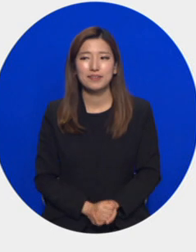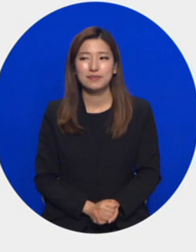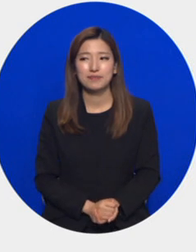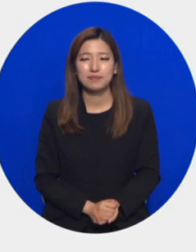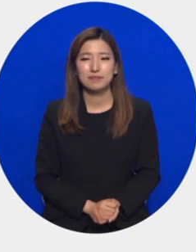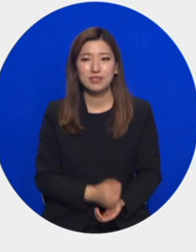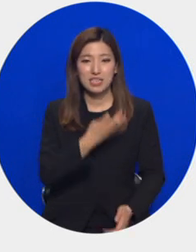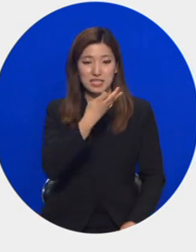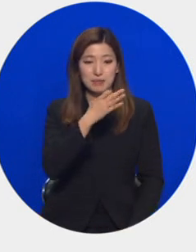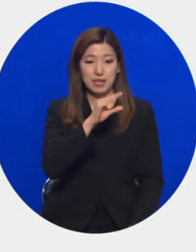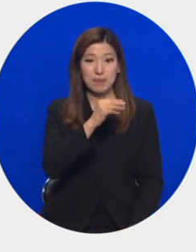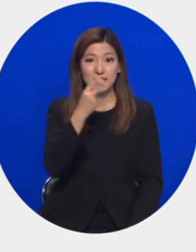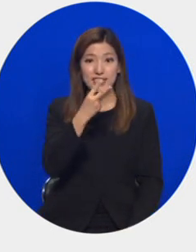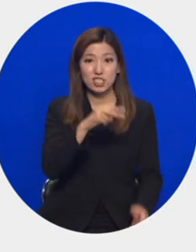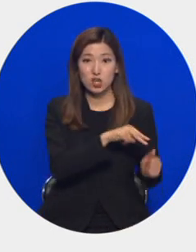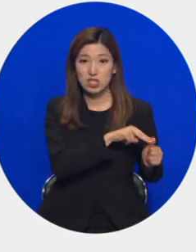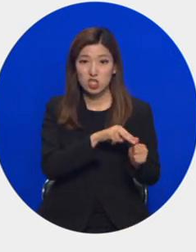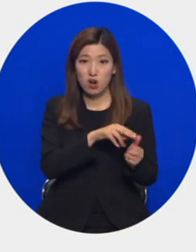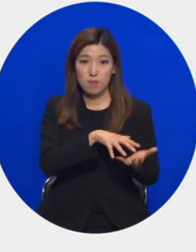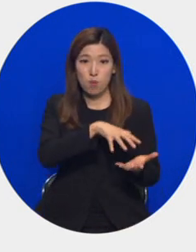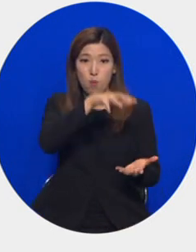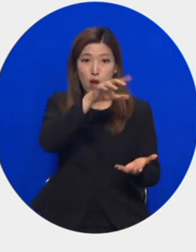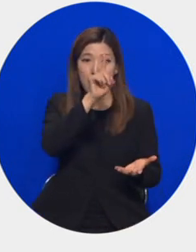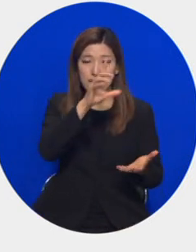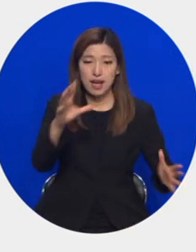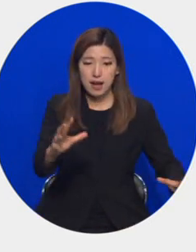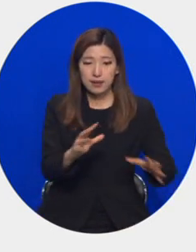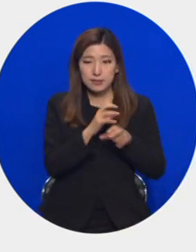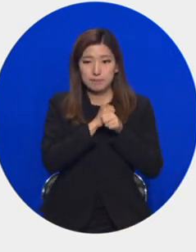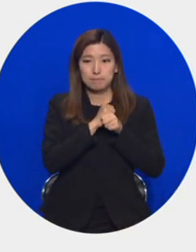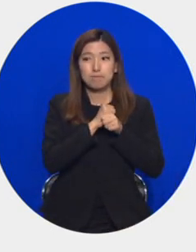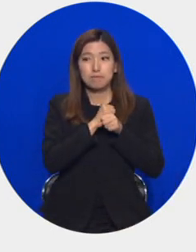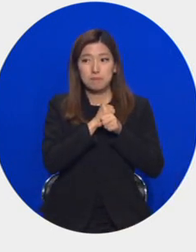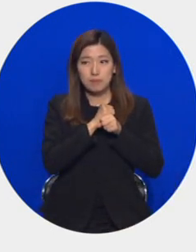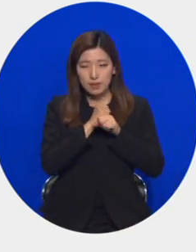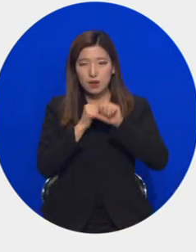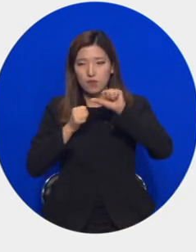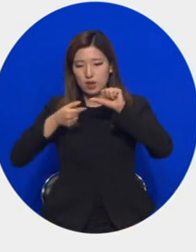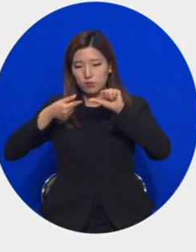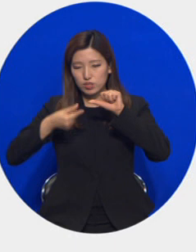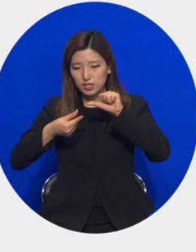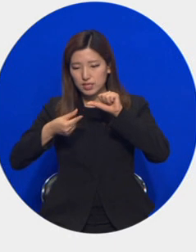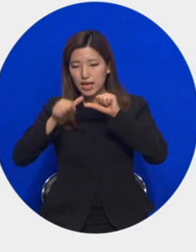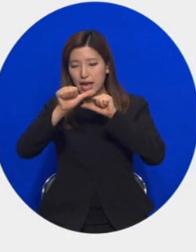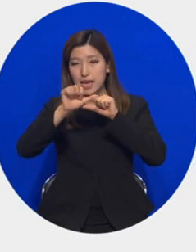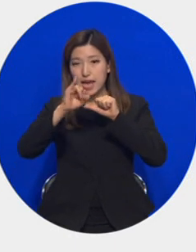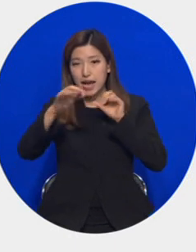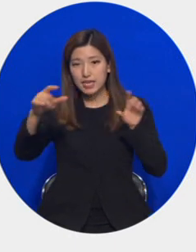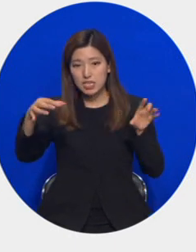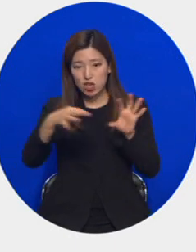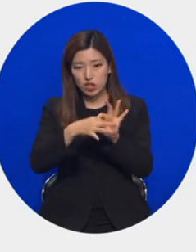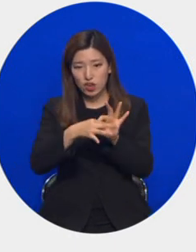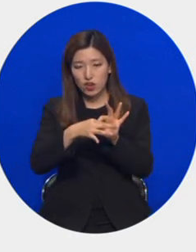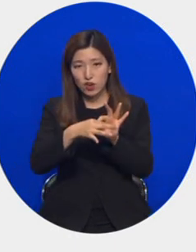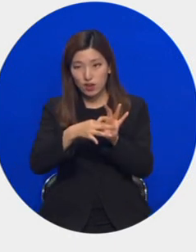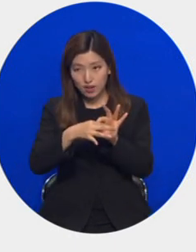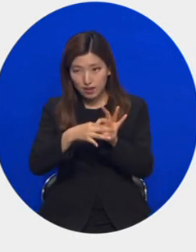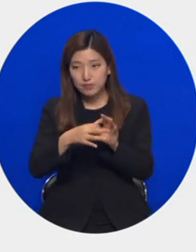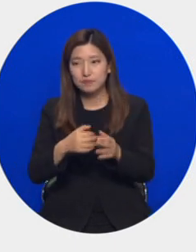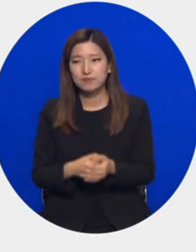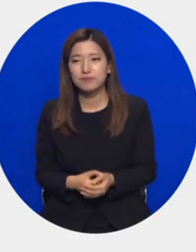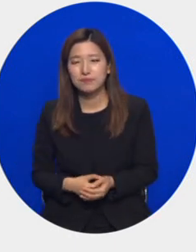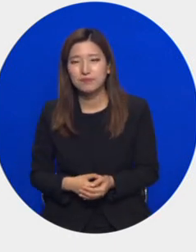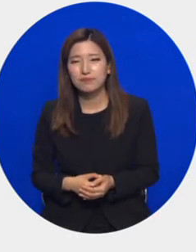데이터가 한군데에 모이고 5g ai 와 합쳐지면서 새로운 서비스를 만듭니다 도로 주행 데이터와